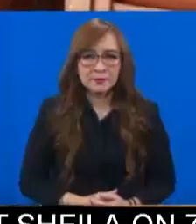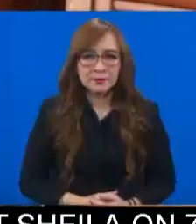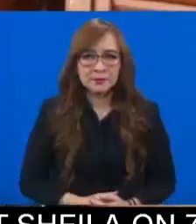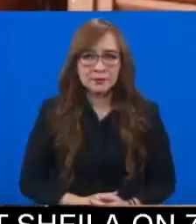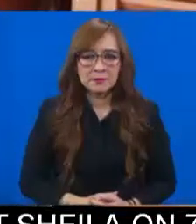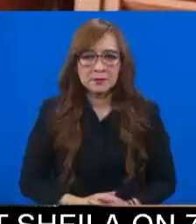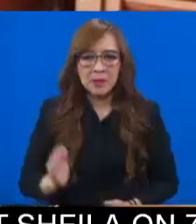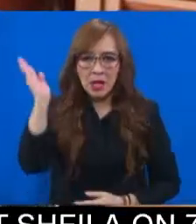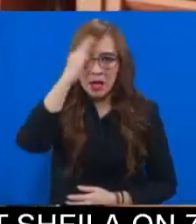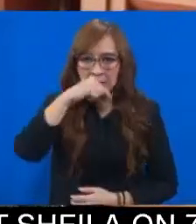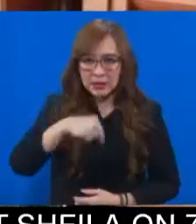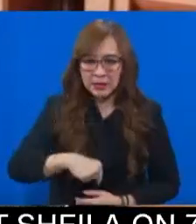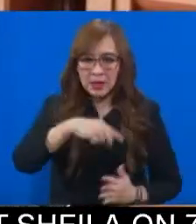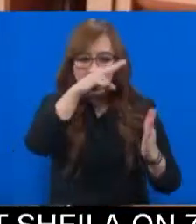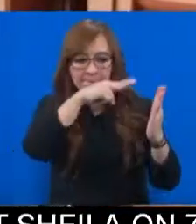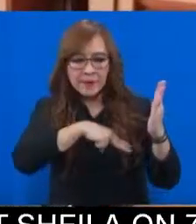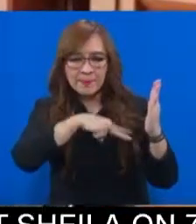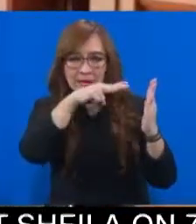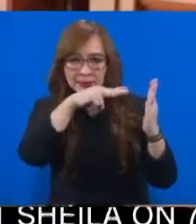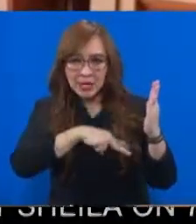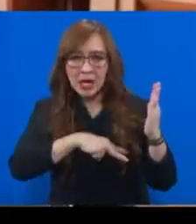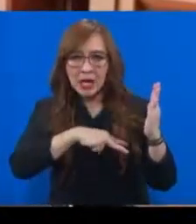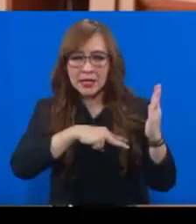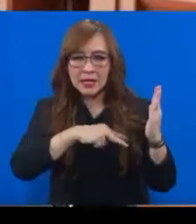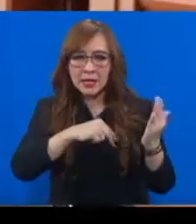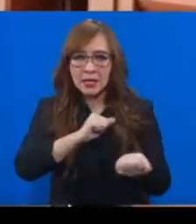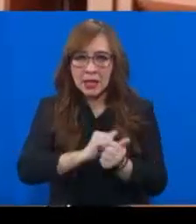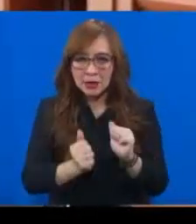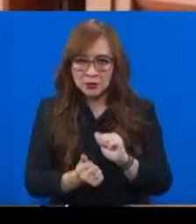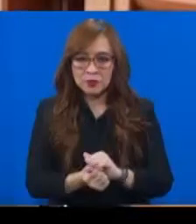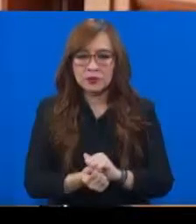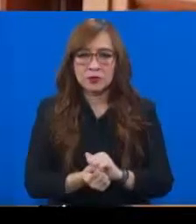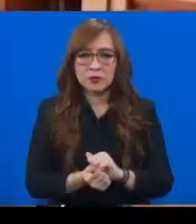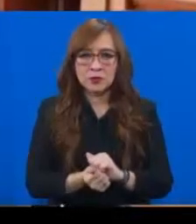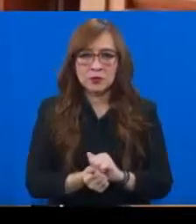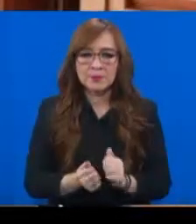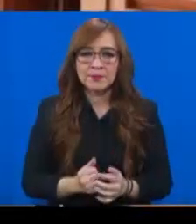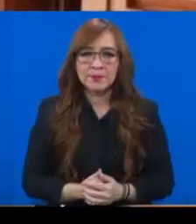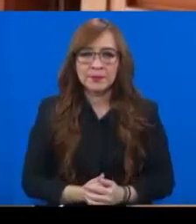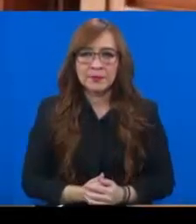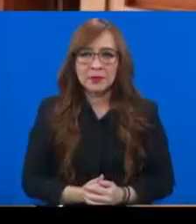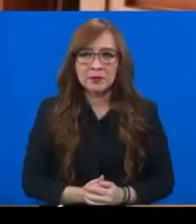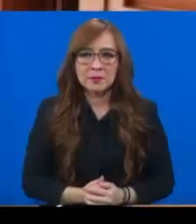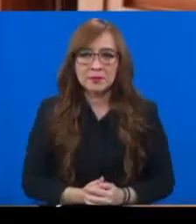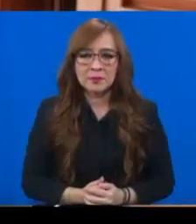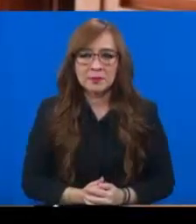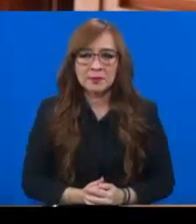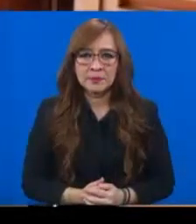Sidangnya hari ini pembacaan identitas terdakwa dan pembacaan dakwaan. Dan sidangnya dinyatakan tertutup untuk umum